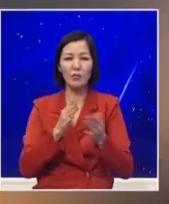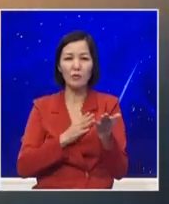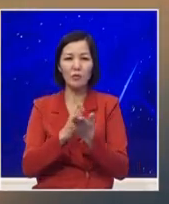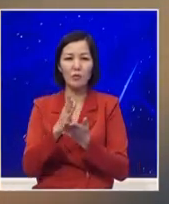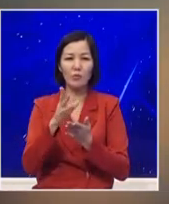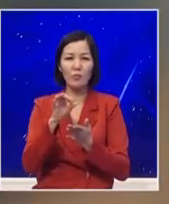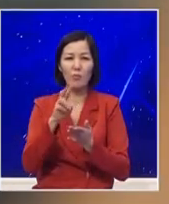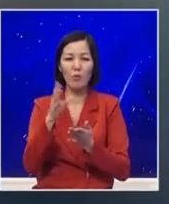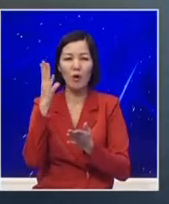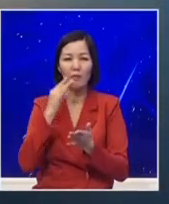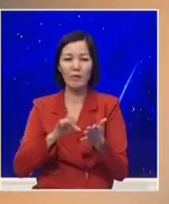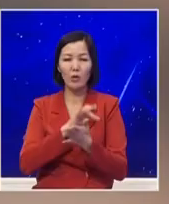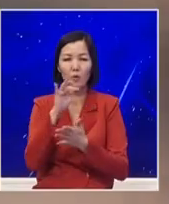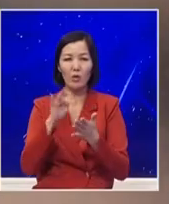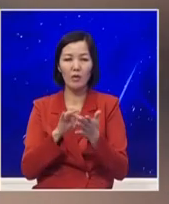по Алматы.